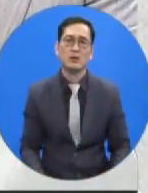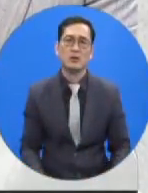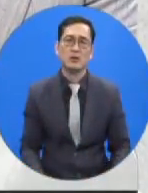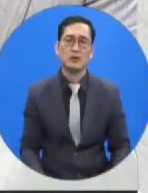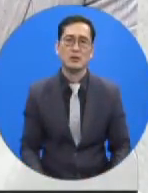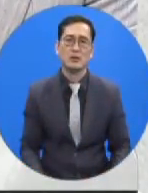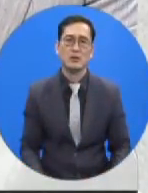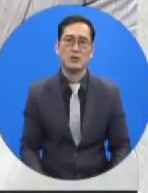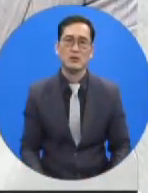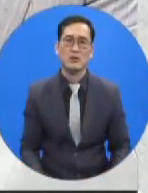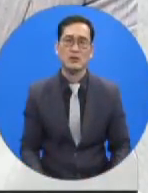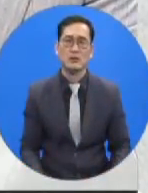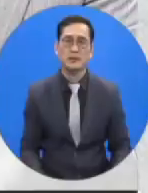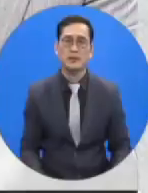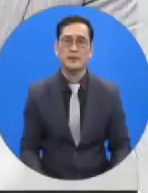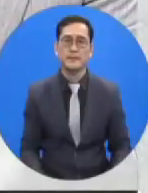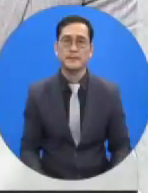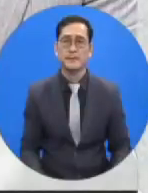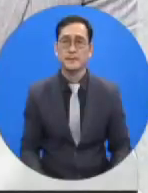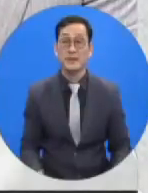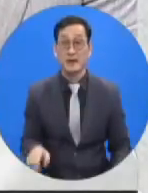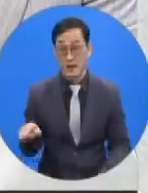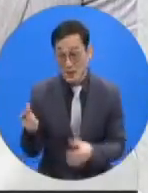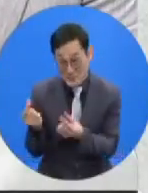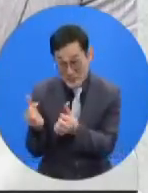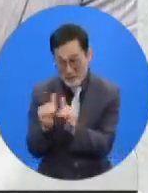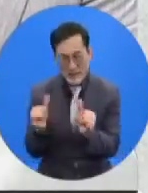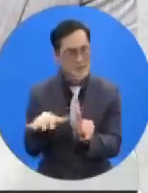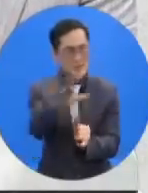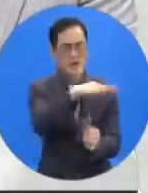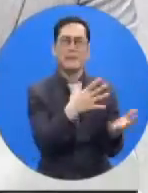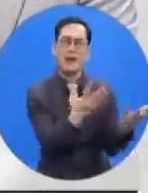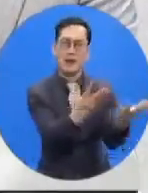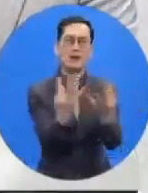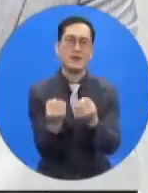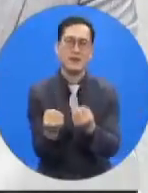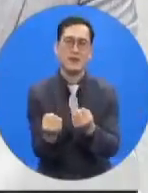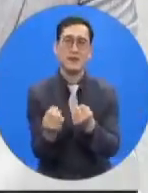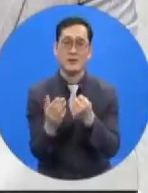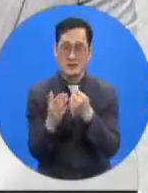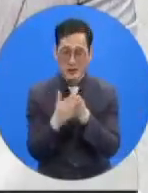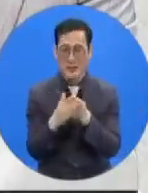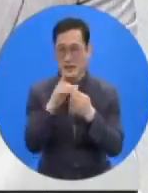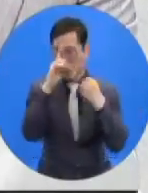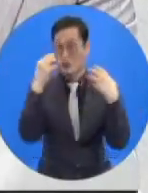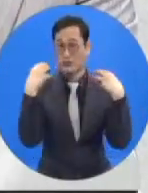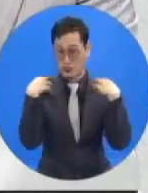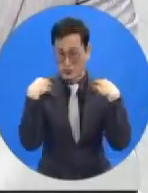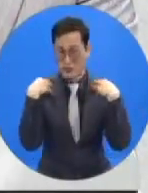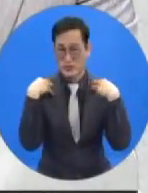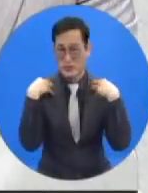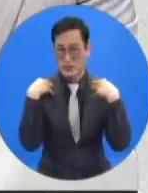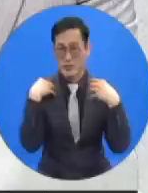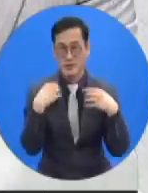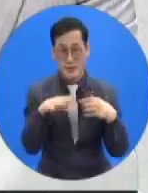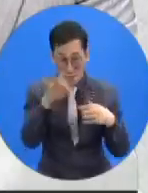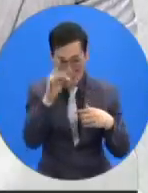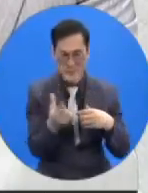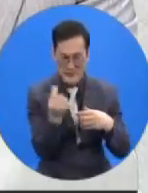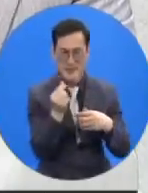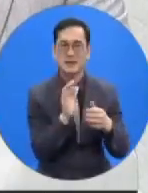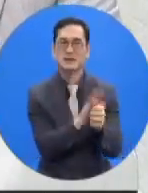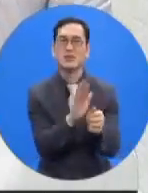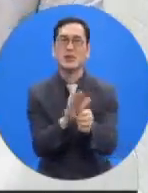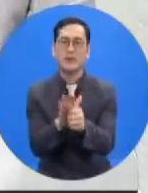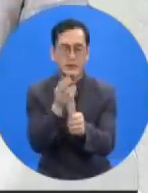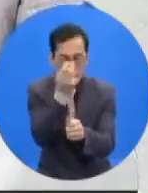상당히 많을 겁니다. 그런 사각지대에 계신 분들에 대해서 국가와 지방자치단체가 분명히 어느 정도의 지원과